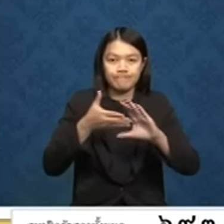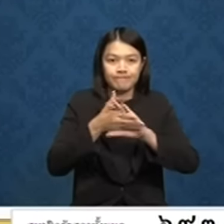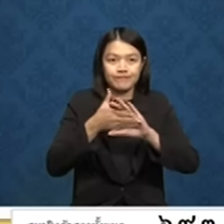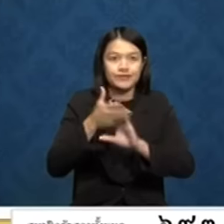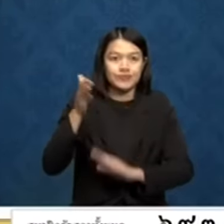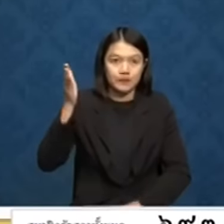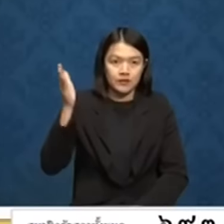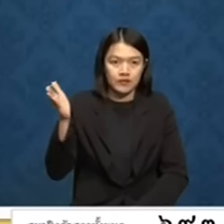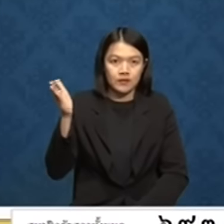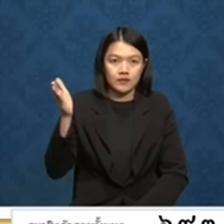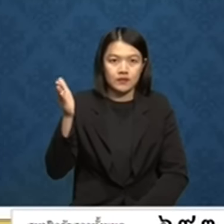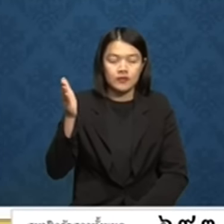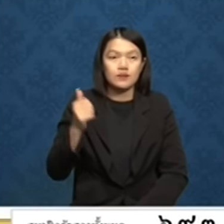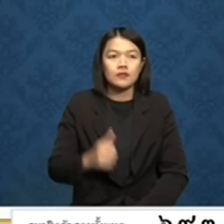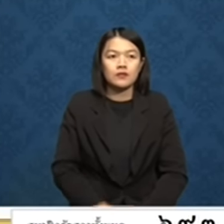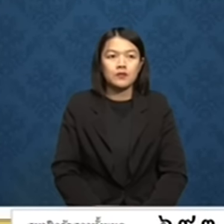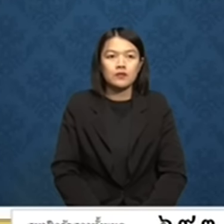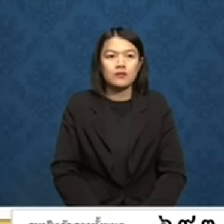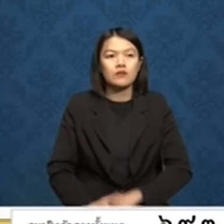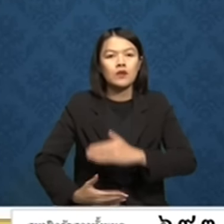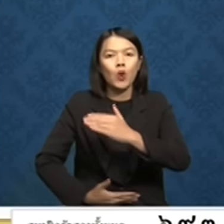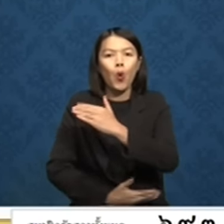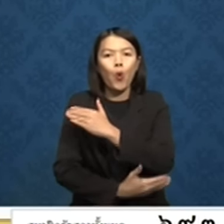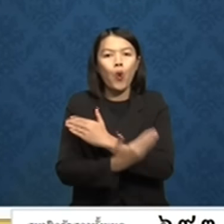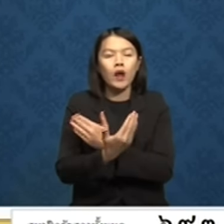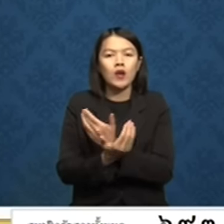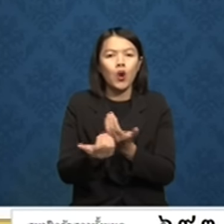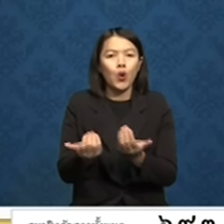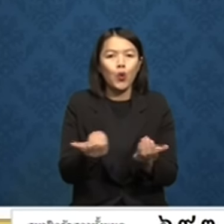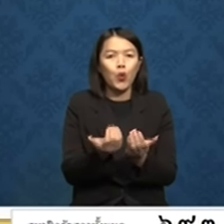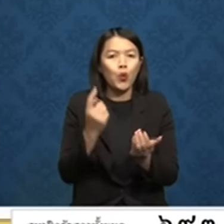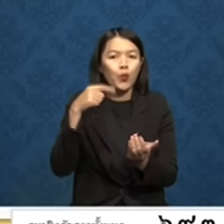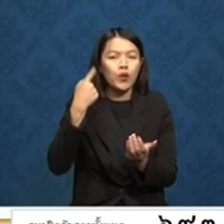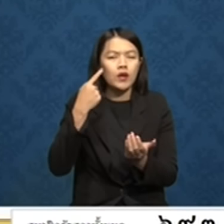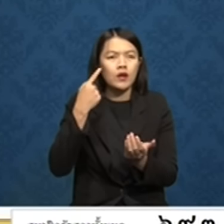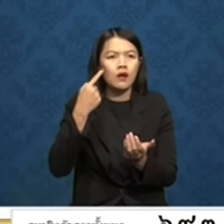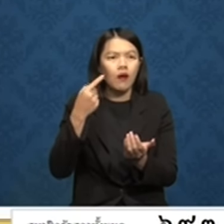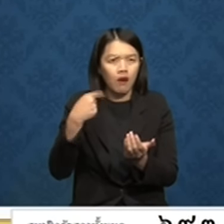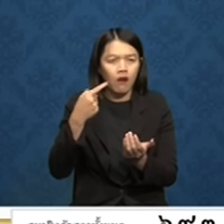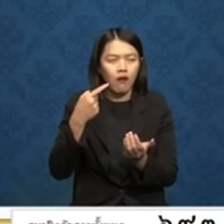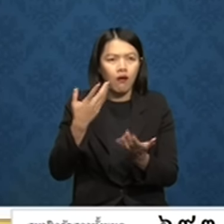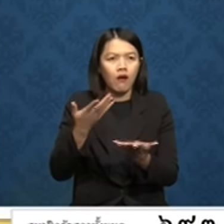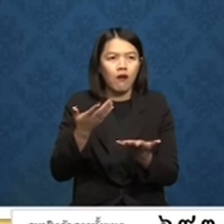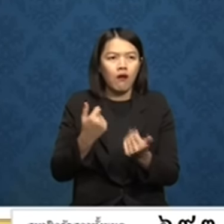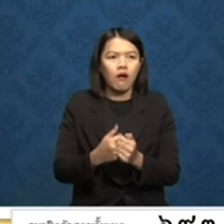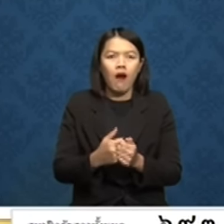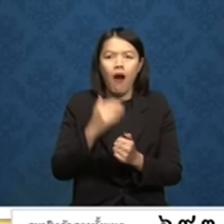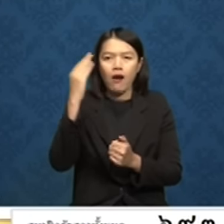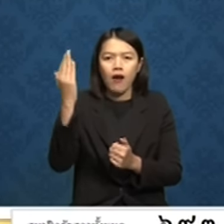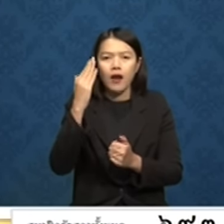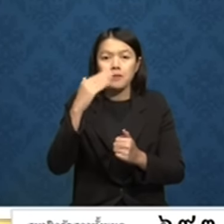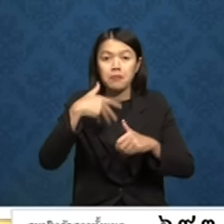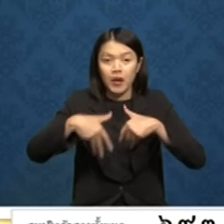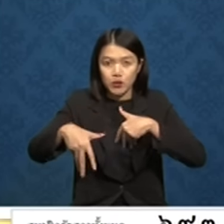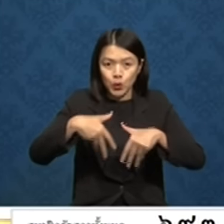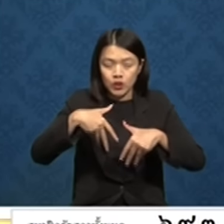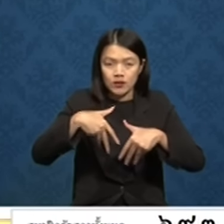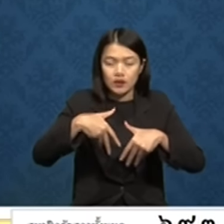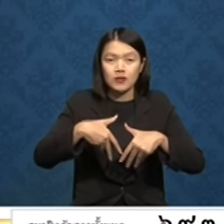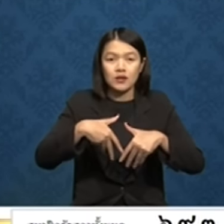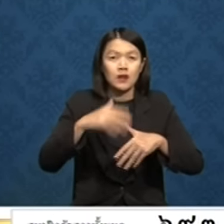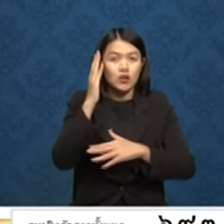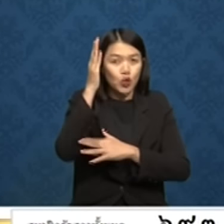ตั้งเรื่องอย่างนี้นะครับโอกาสของลูกสาวอากาศของประชาชนจังหวัดชายแดนภาคใต้ในมือรัฐบาลแพทองธารในอีก